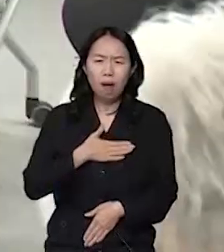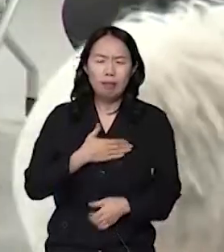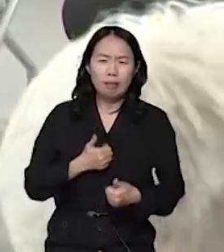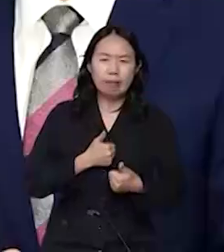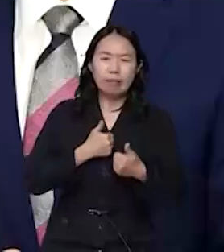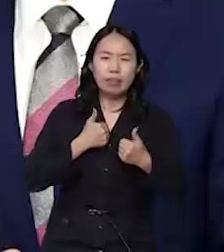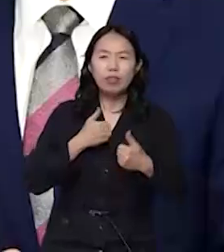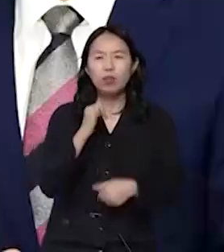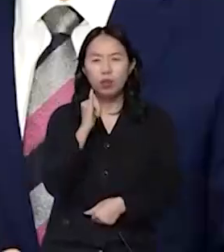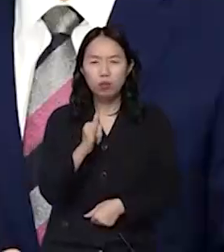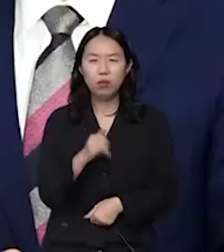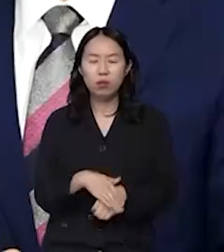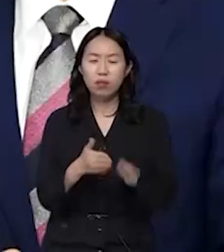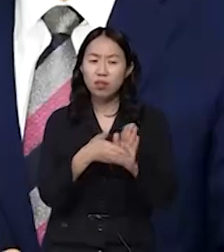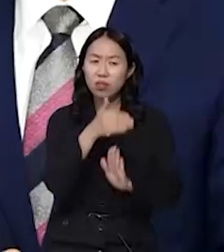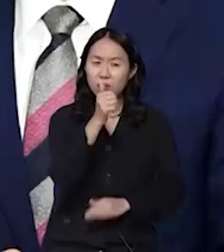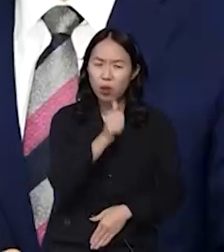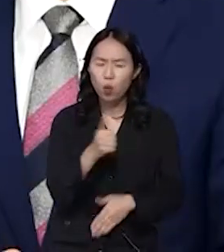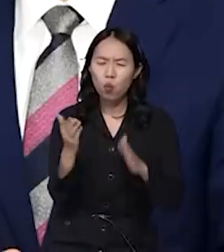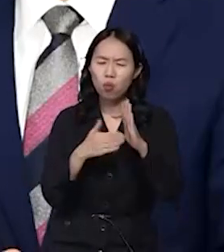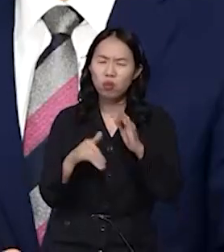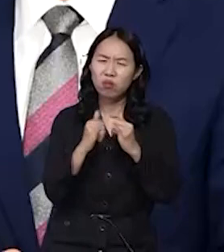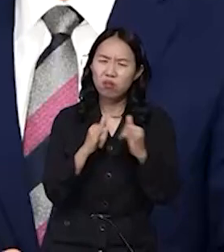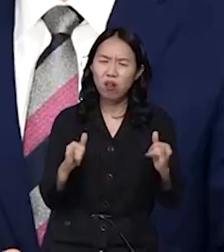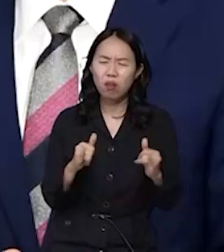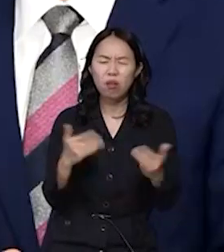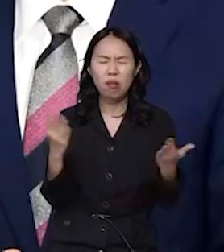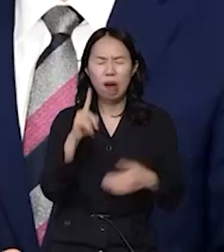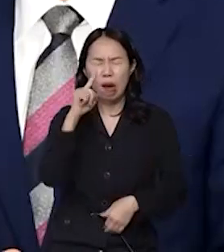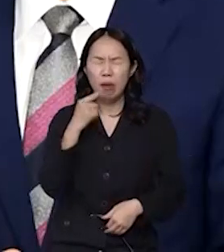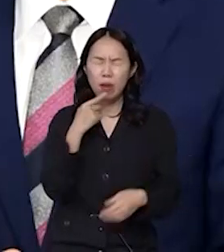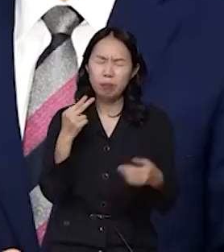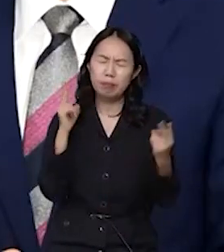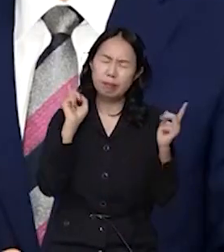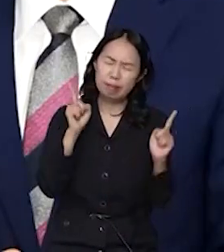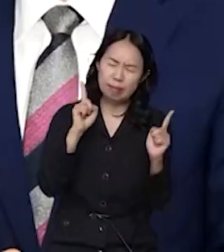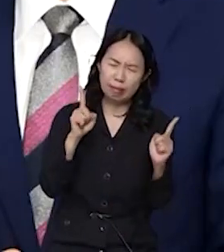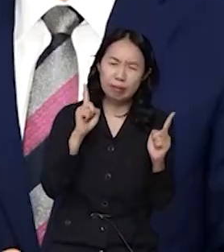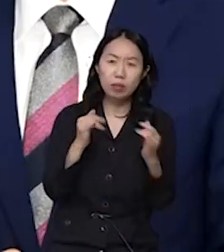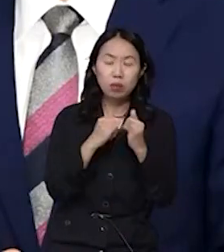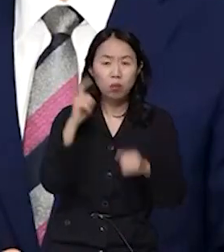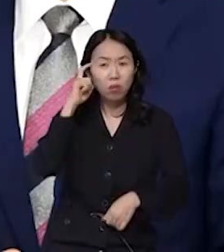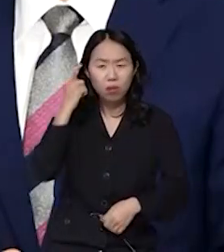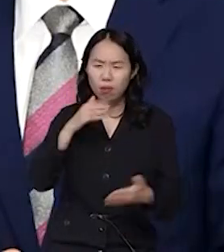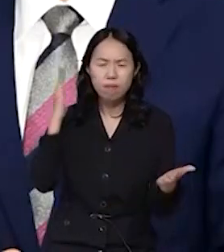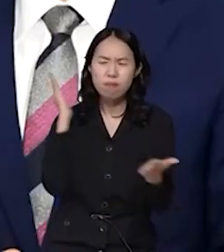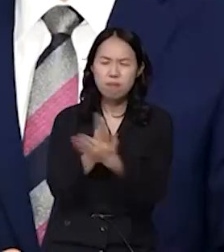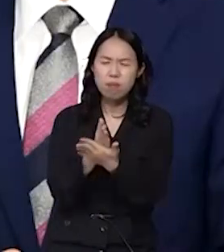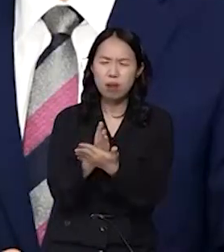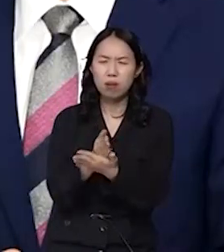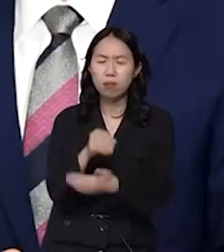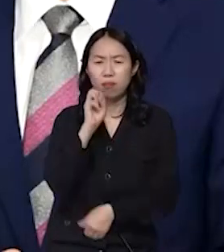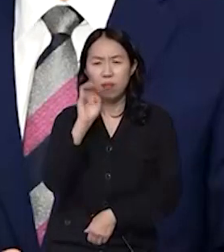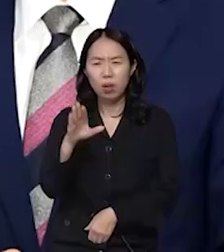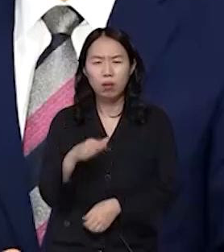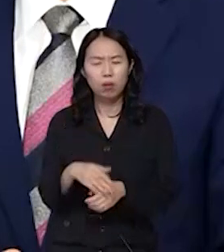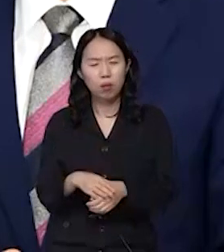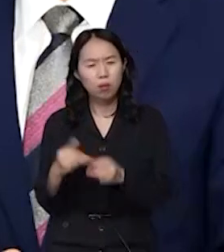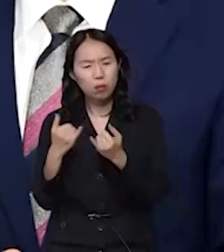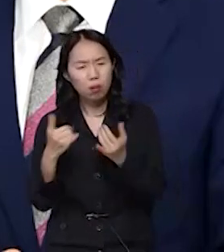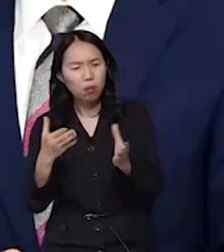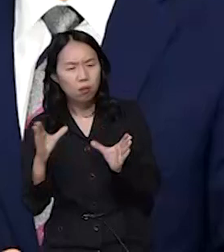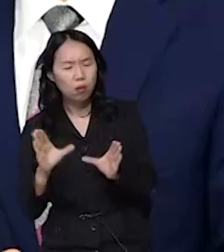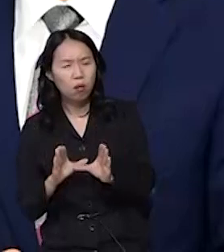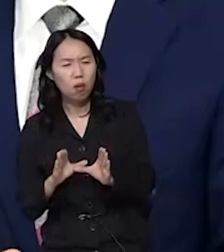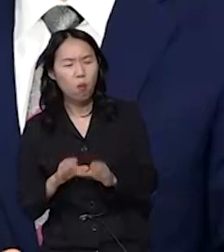시작했습니다. 강 시장이 공직자들을 아무것도 안 하고 놀고 있는 철밥통으로 인식하지 말아달라고 하자 시민단체